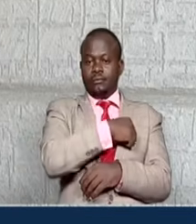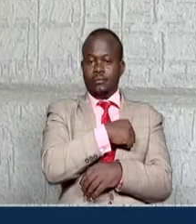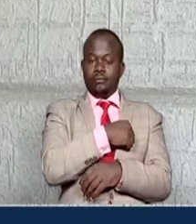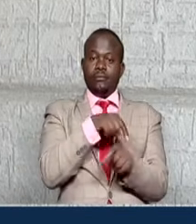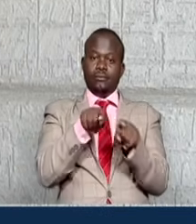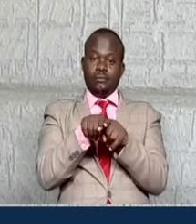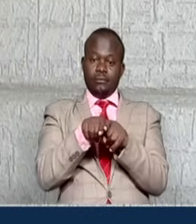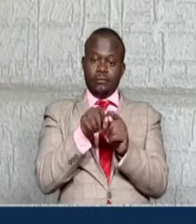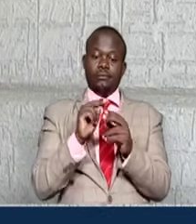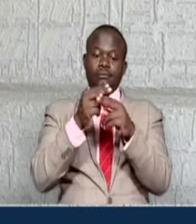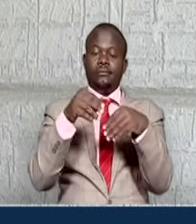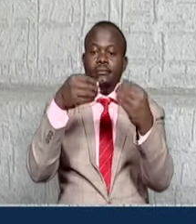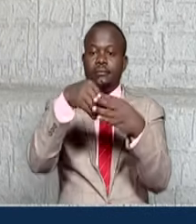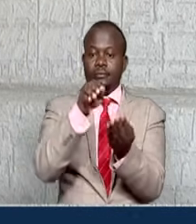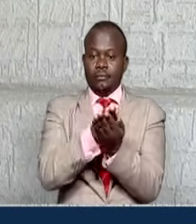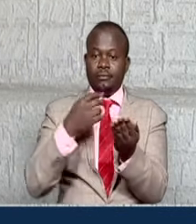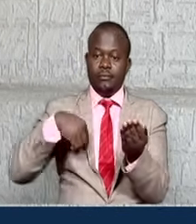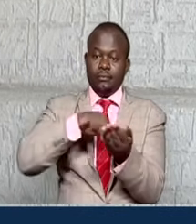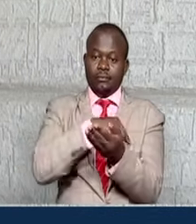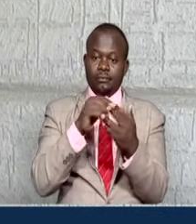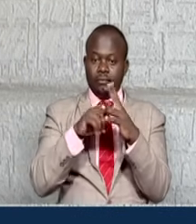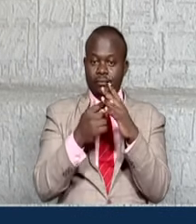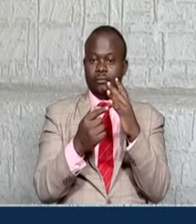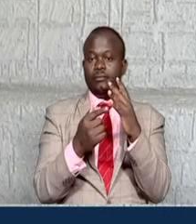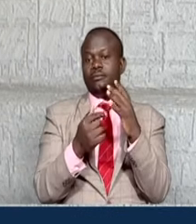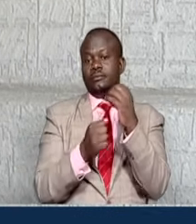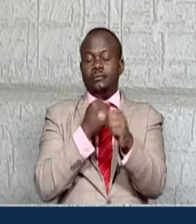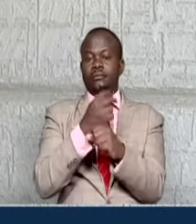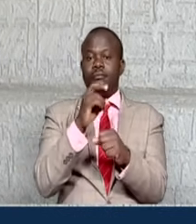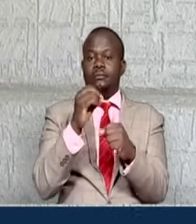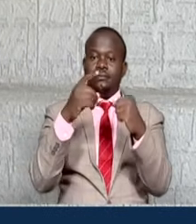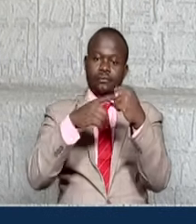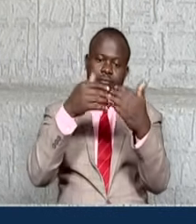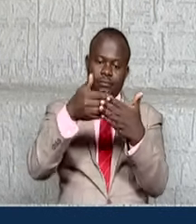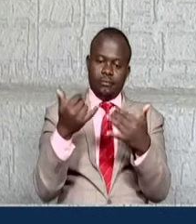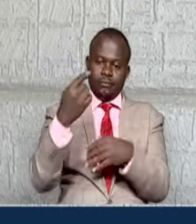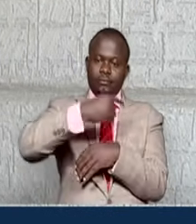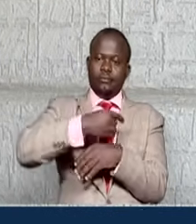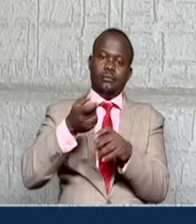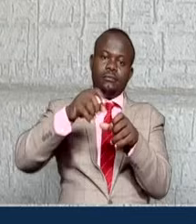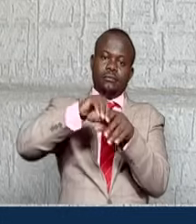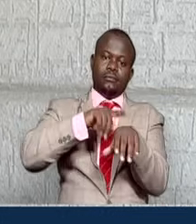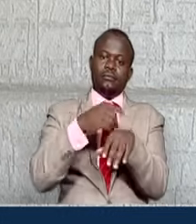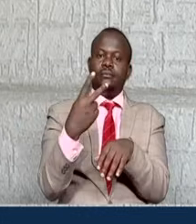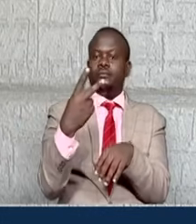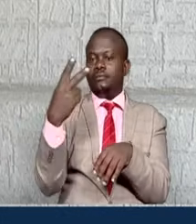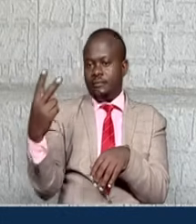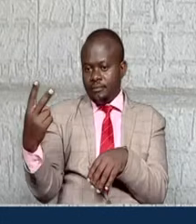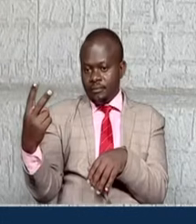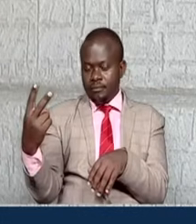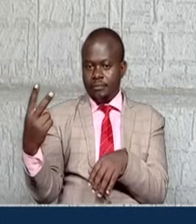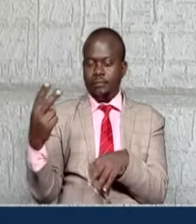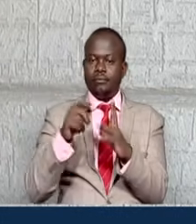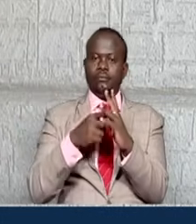nk'imyenda itangwa n'amabanki yacu uhereye 2026 kugera uyu munsi byikubye inshuro 2022